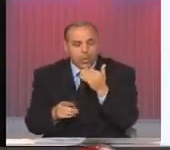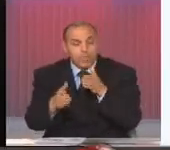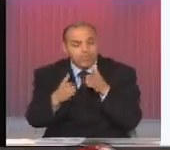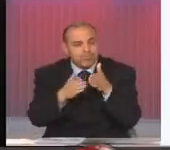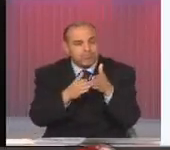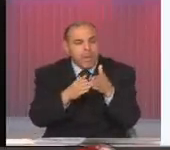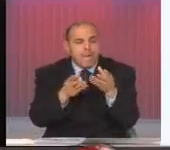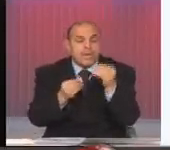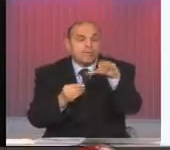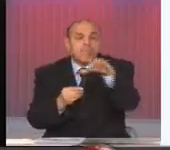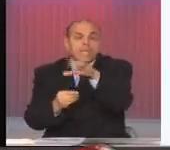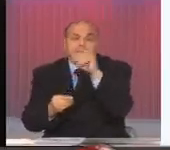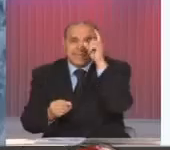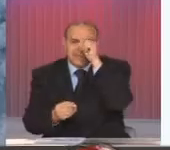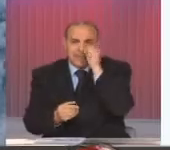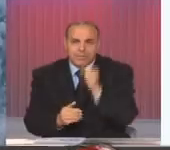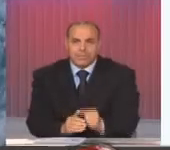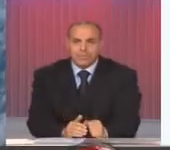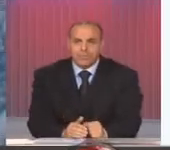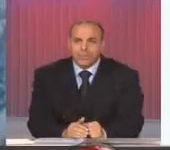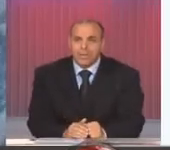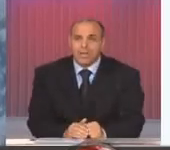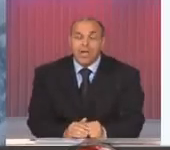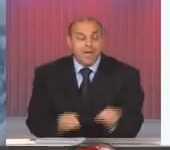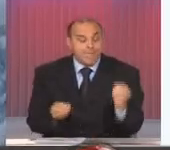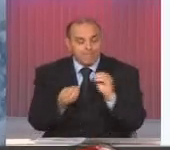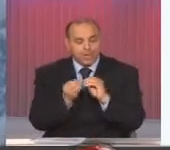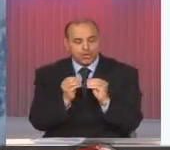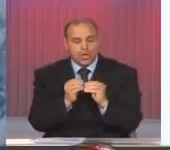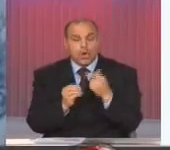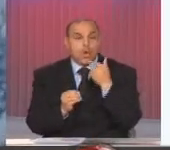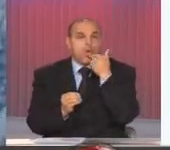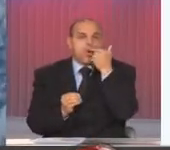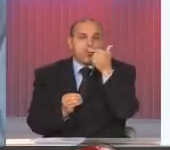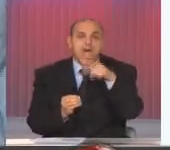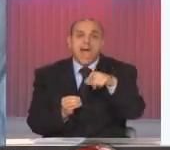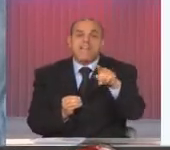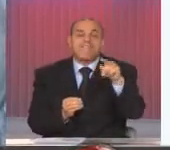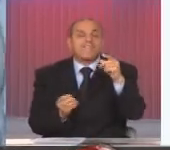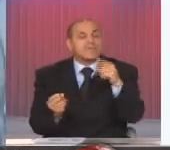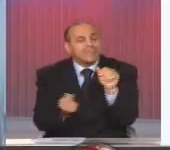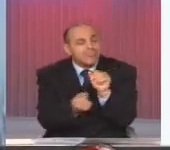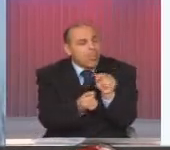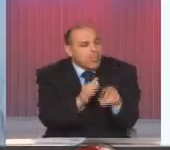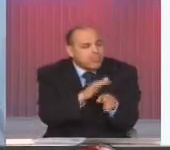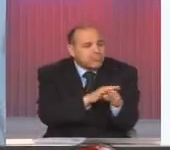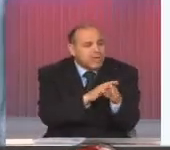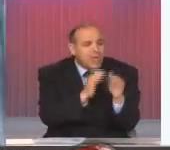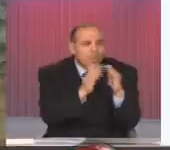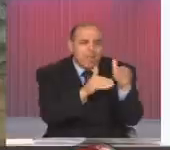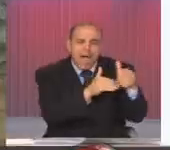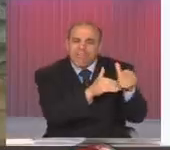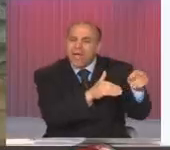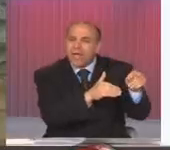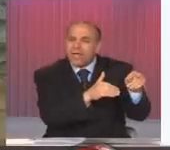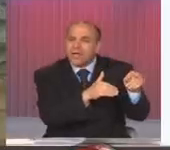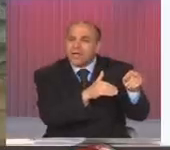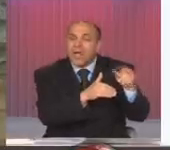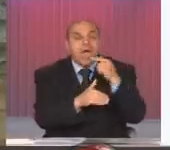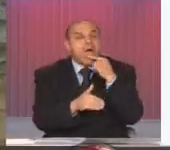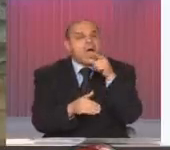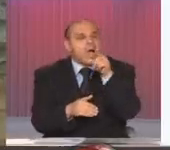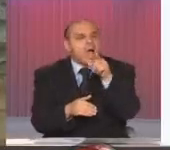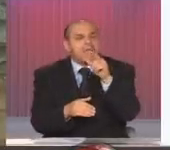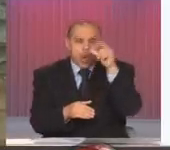اللاجئين في عدة مناطق. المعاناة ذاتها يتكبدها آلاف اللاجئين السوريين في دول مجاورة أخرى على